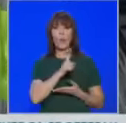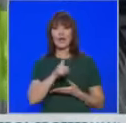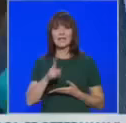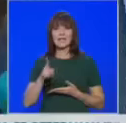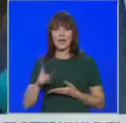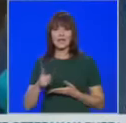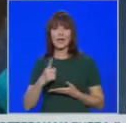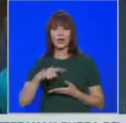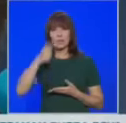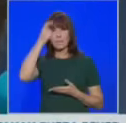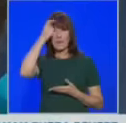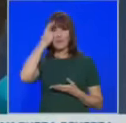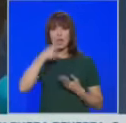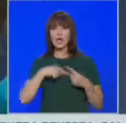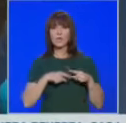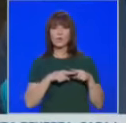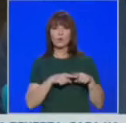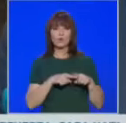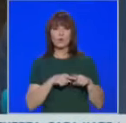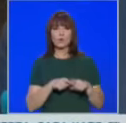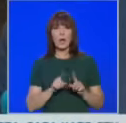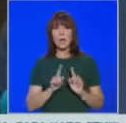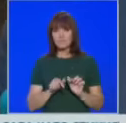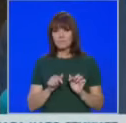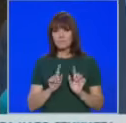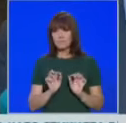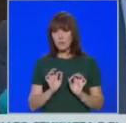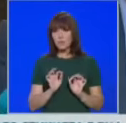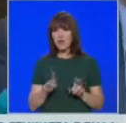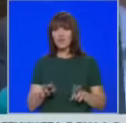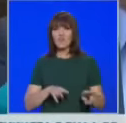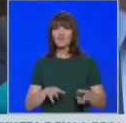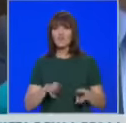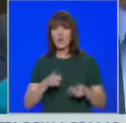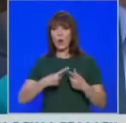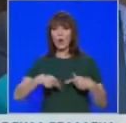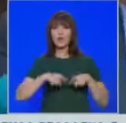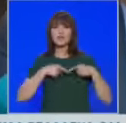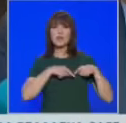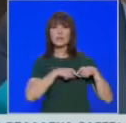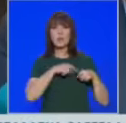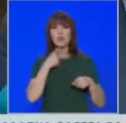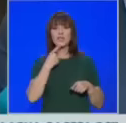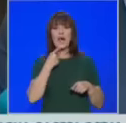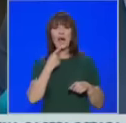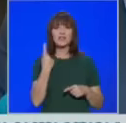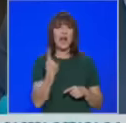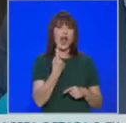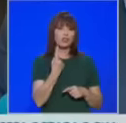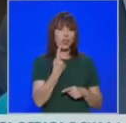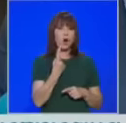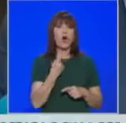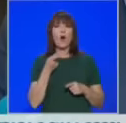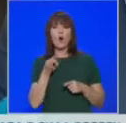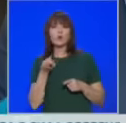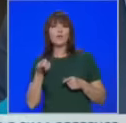и прокуратурата. Тъй като в момента може да кажа, че в Видин окръжния прокурор ти казва да правиш едно нещо, което е различно от това, което ти